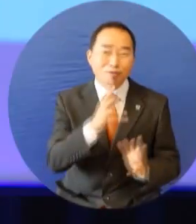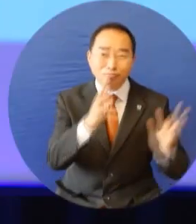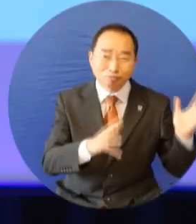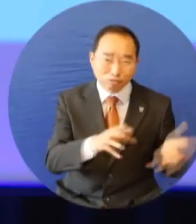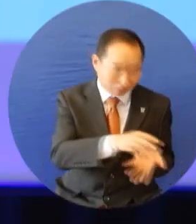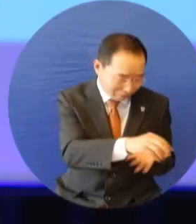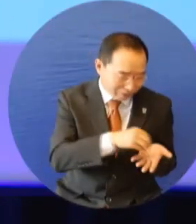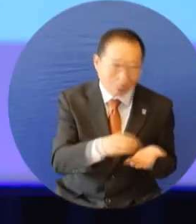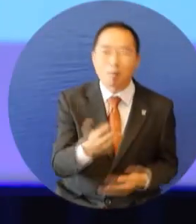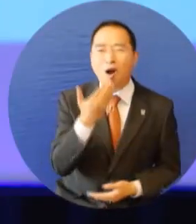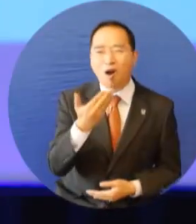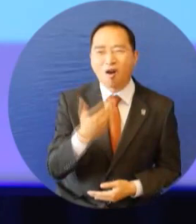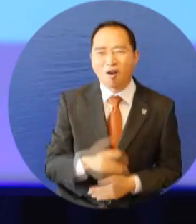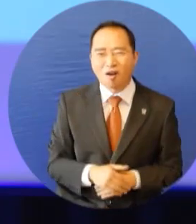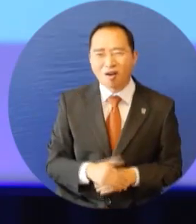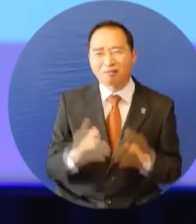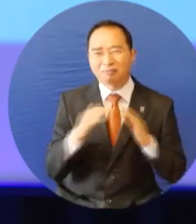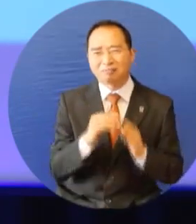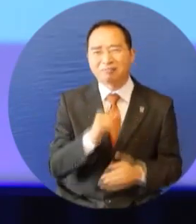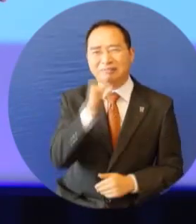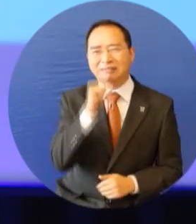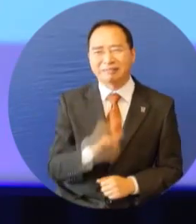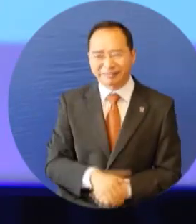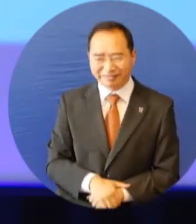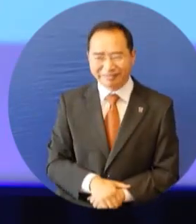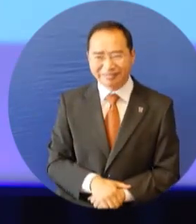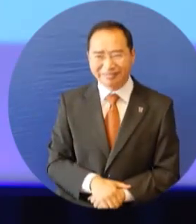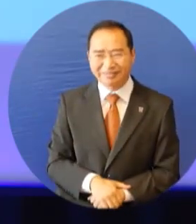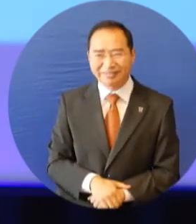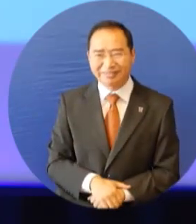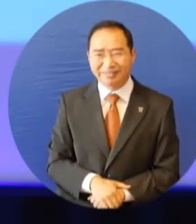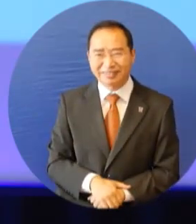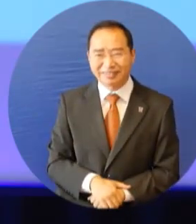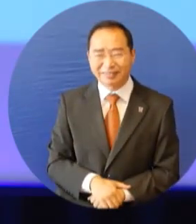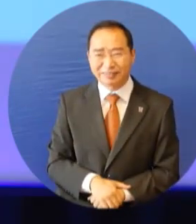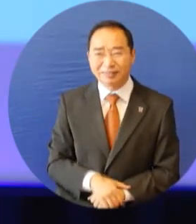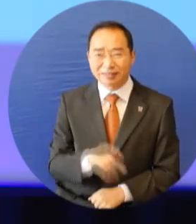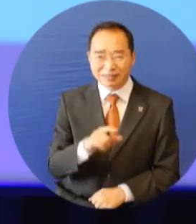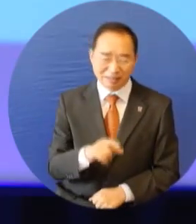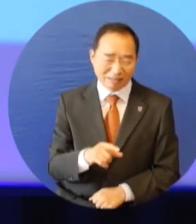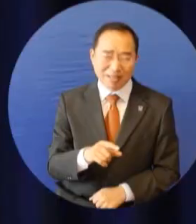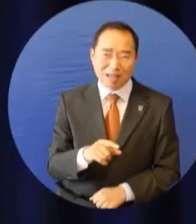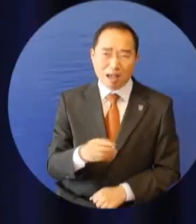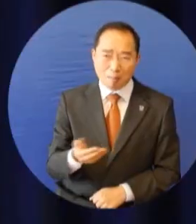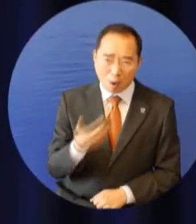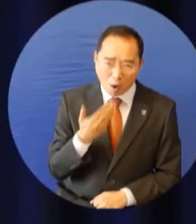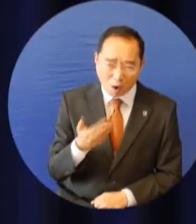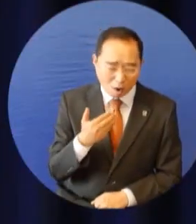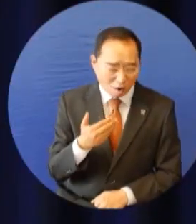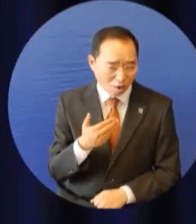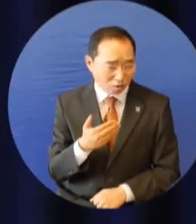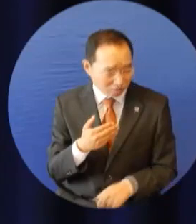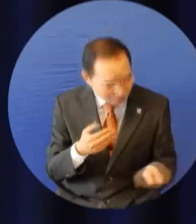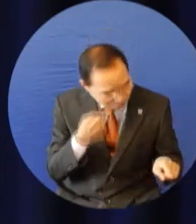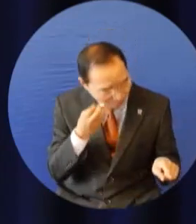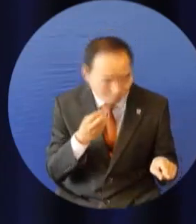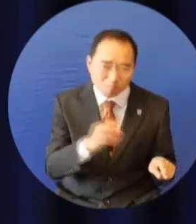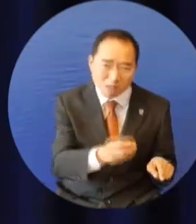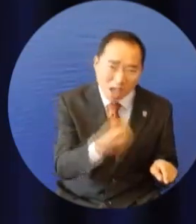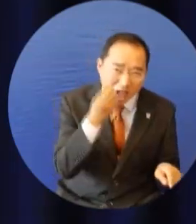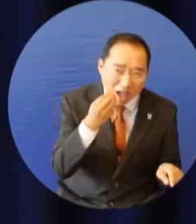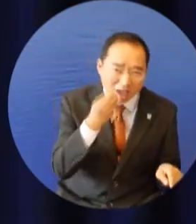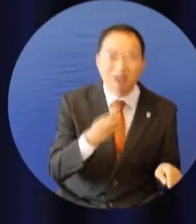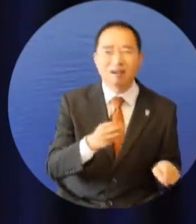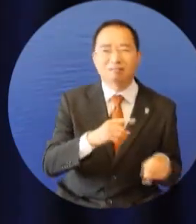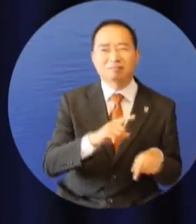가난해서 풀 뜯어서 먹을 수밖에 없는 그런 환경. 그래서 그 훈련이